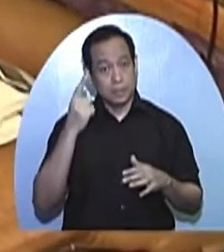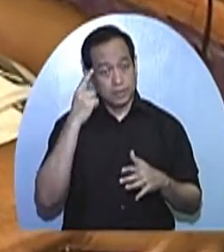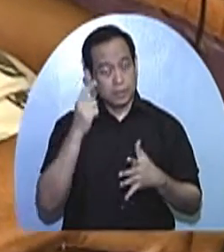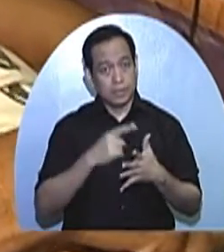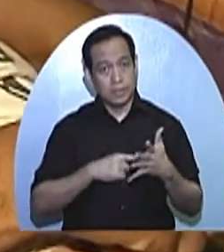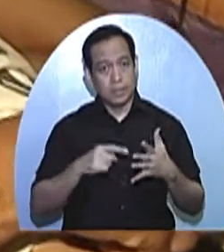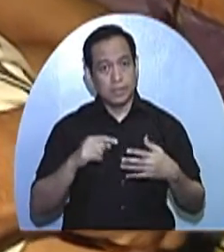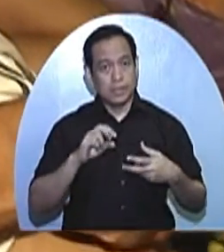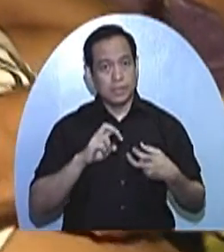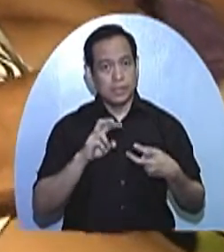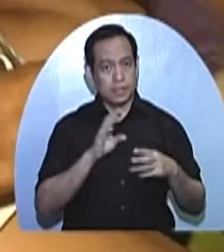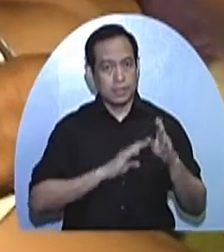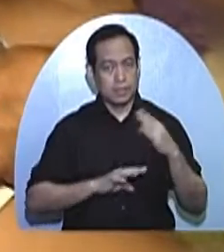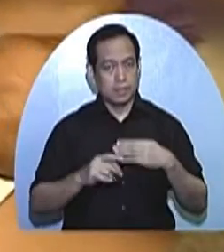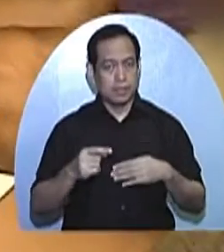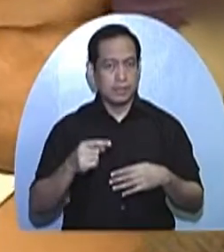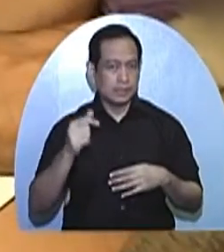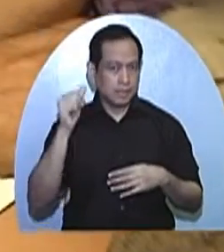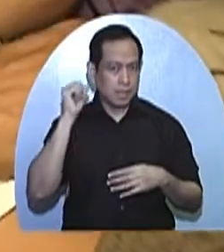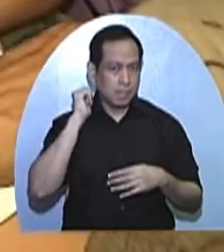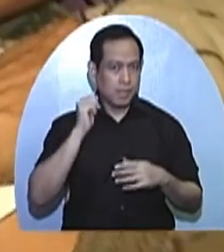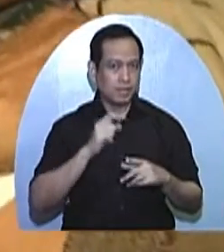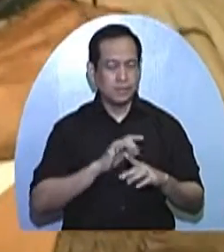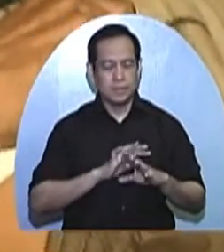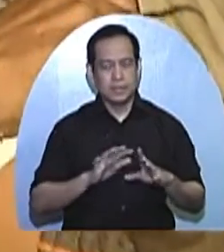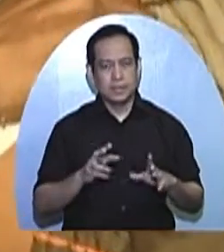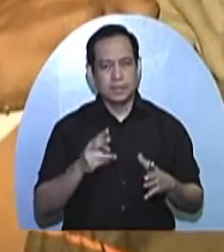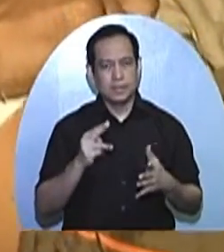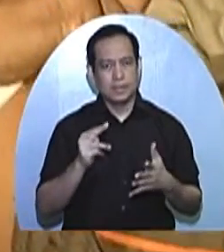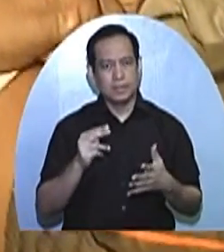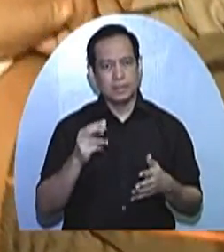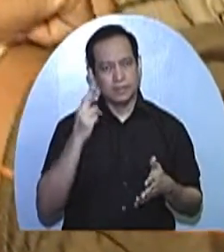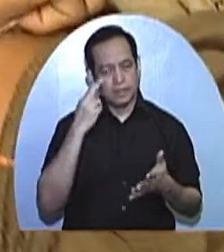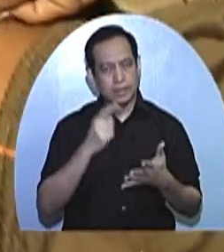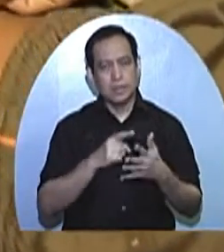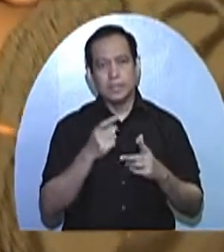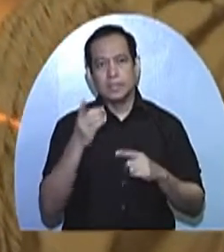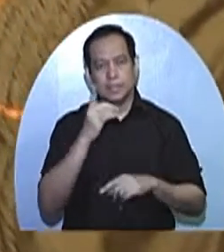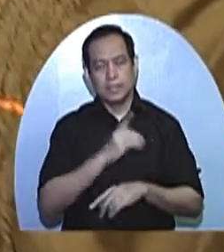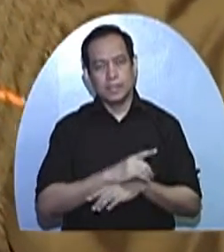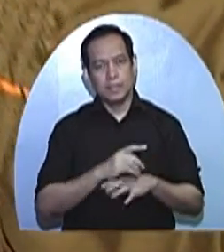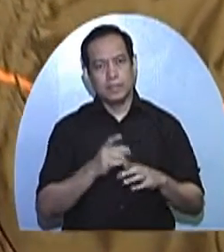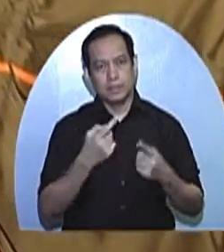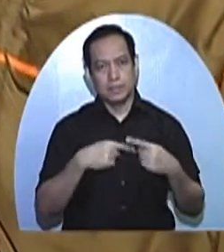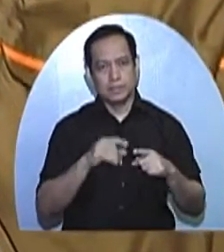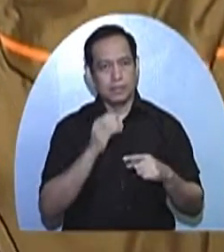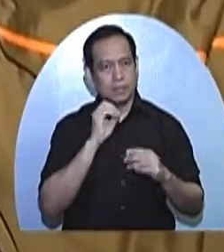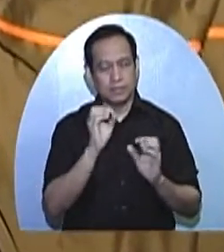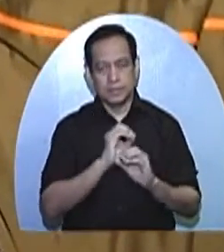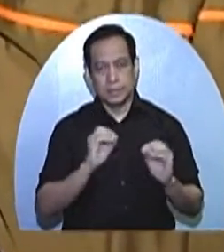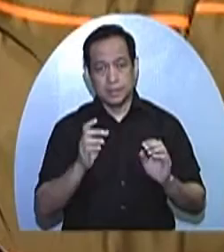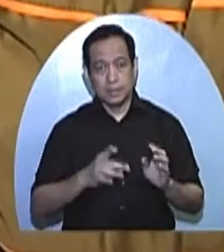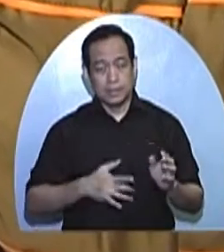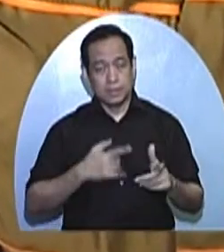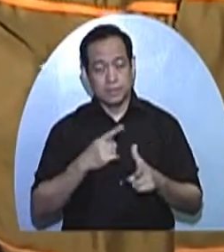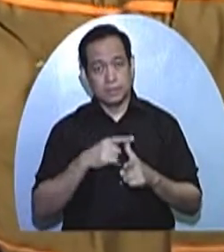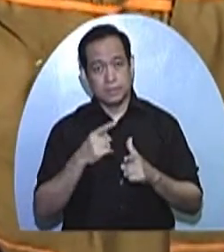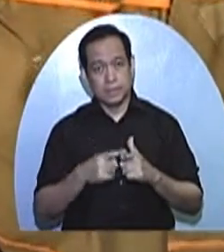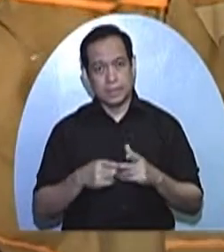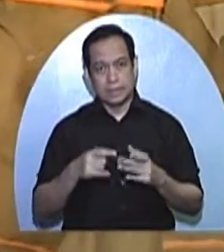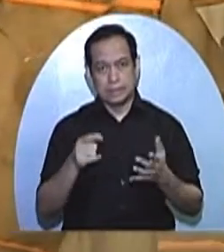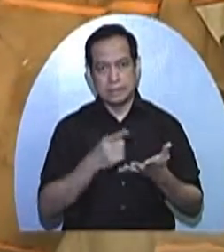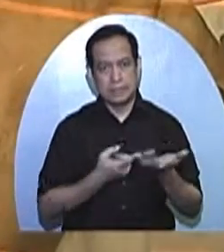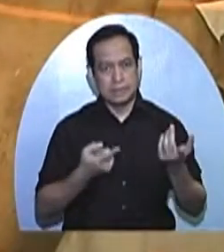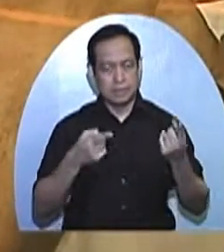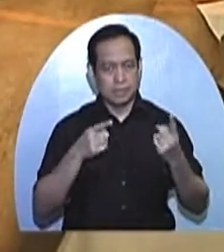akalain na may tama pala ako rito sa likod. Hindi ko naman ramdam nung hapon na yun. Nung uwian ako, wala naman ako naramdaman. Ayun pala, sa huli na pala ako